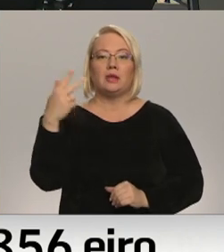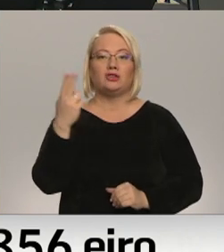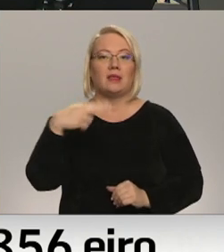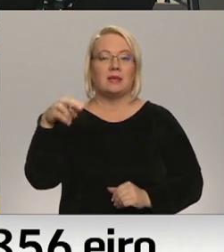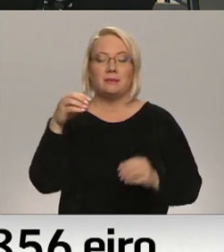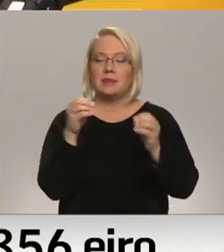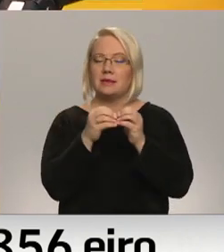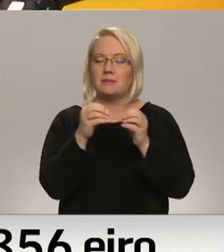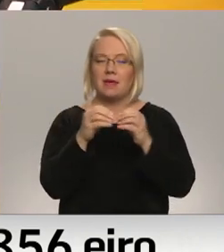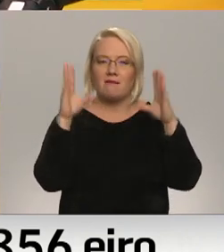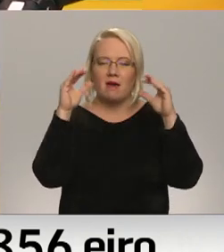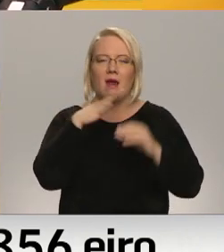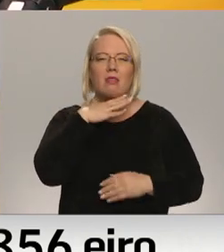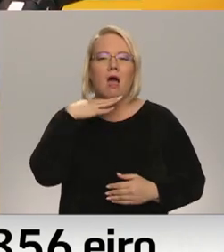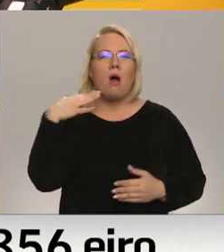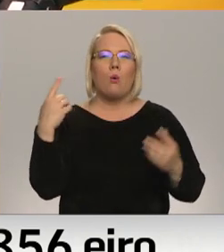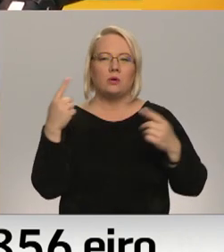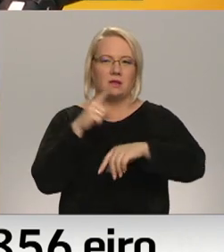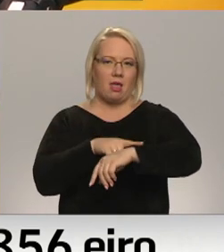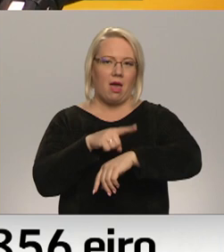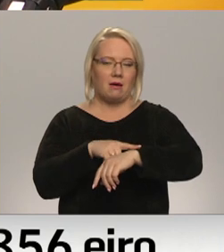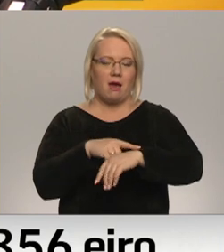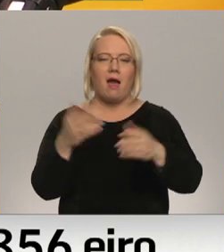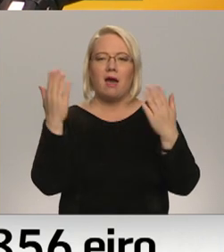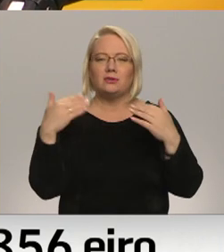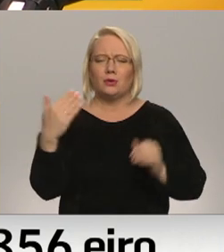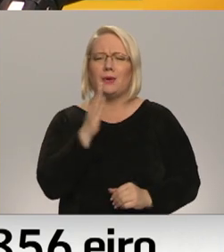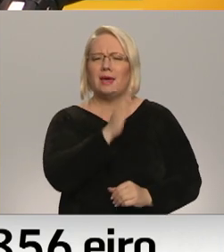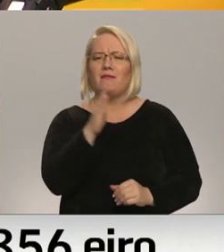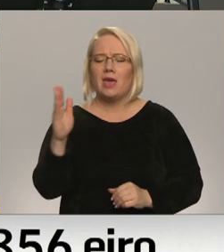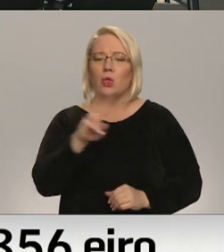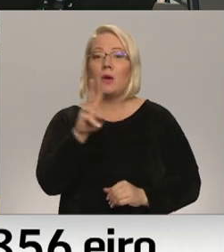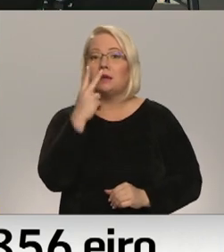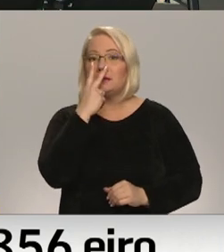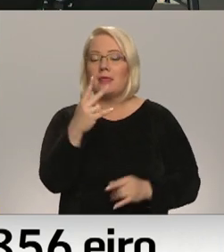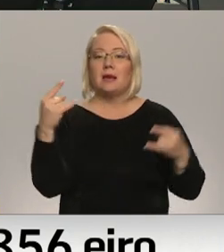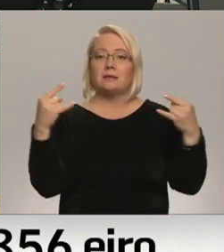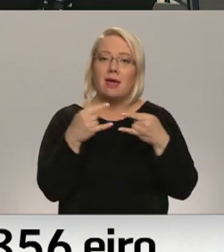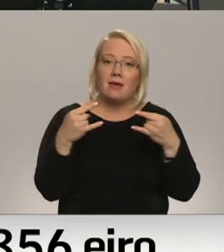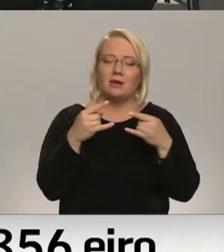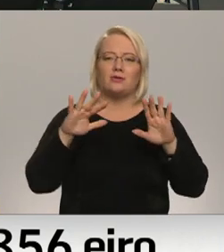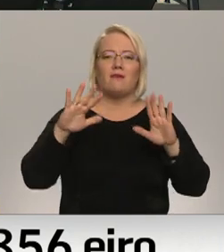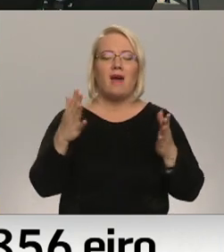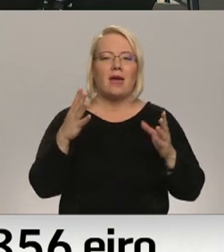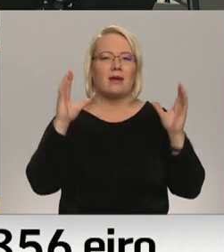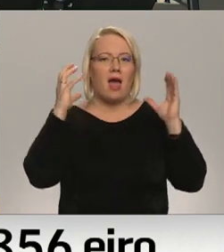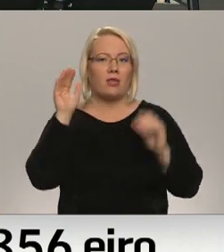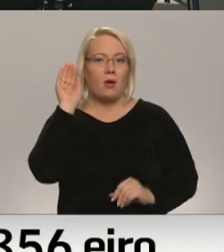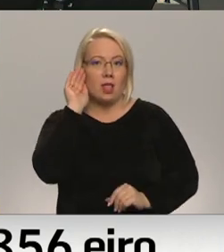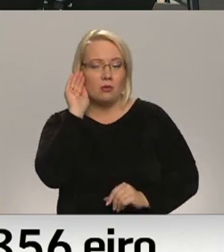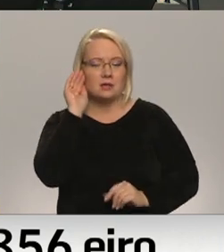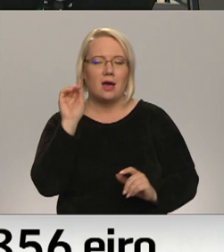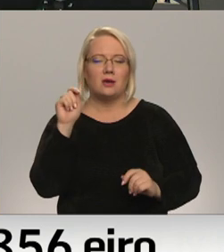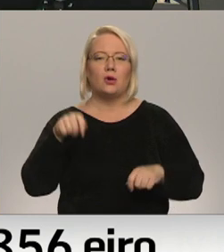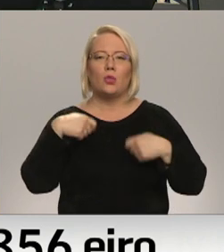ir ļoti daudz laika. Un es aicinu ikvienu, kurš šobrīd skatās televizoru vai dzird šo radio.